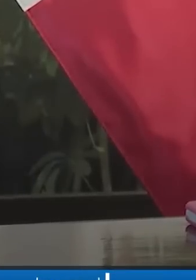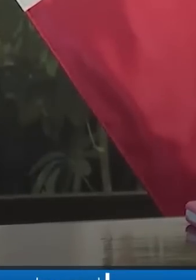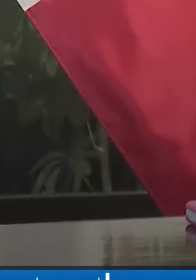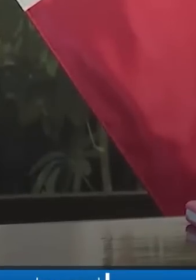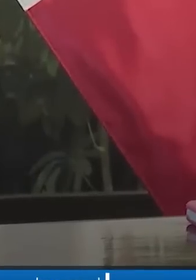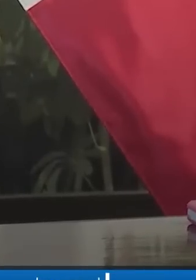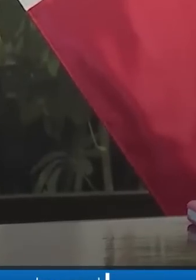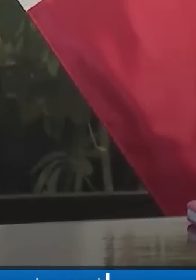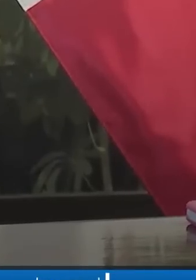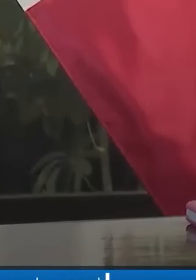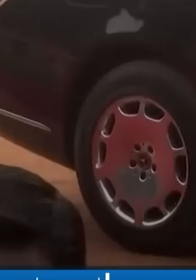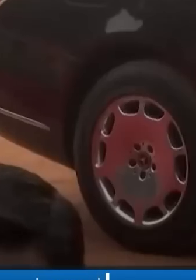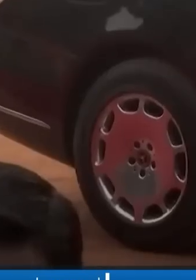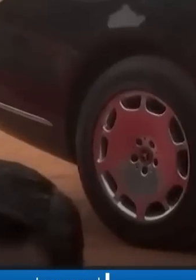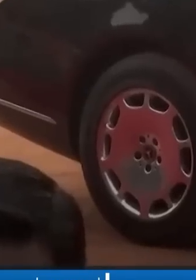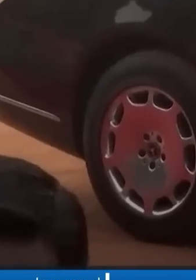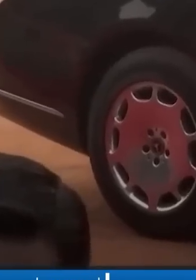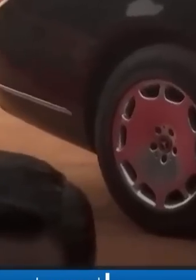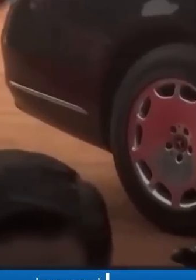las mesas de diálogo.